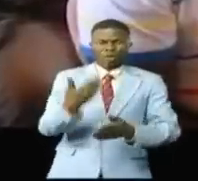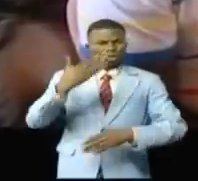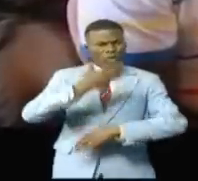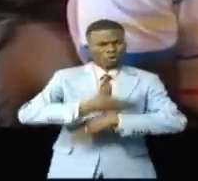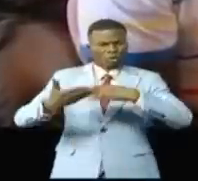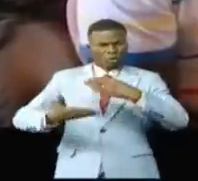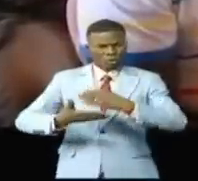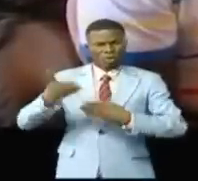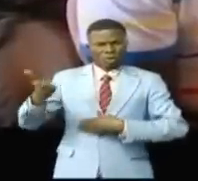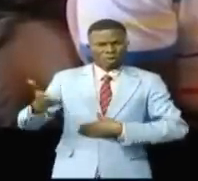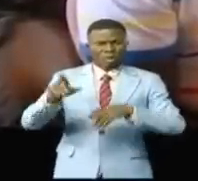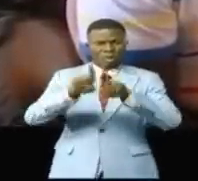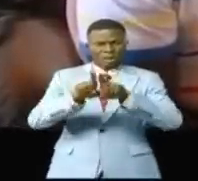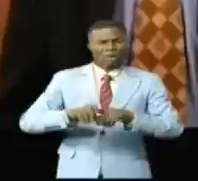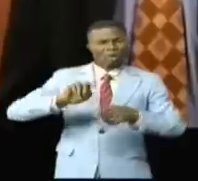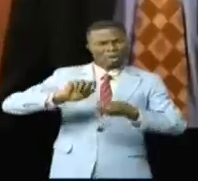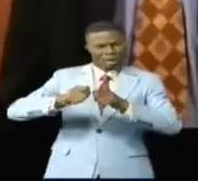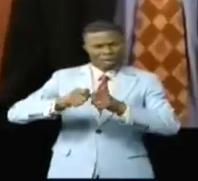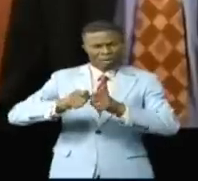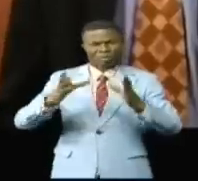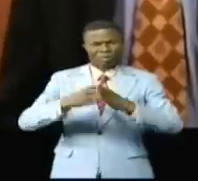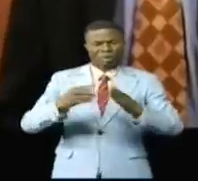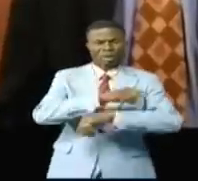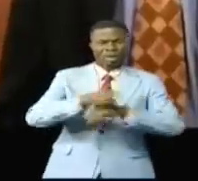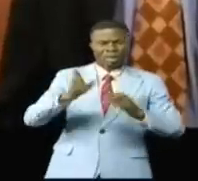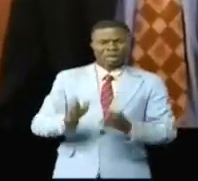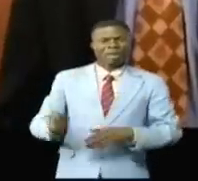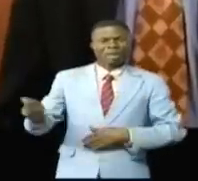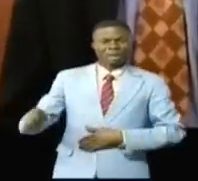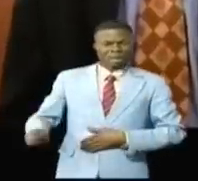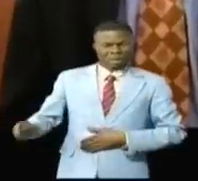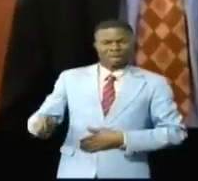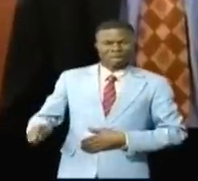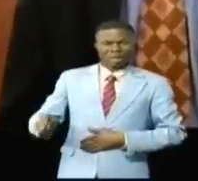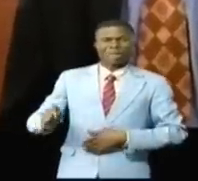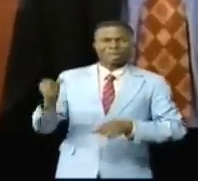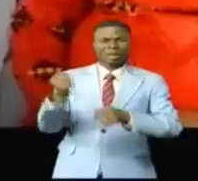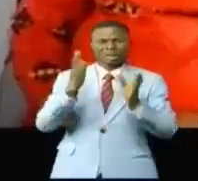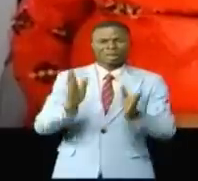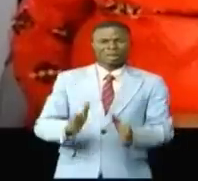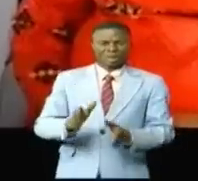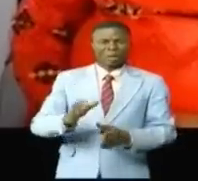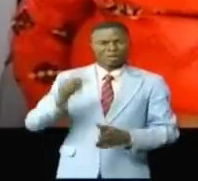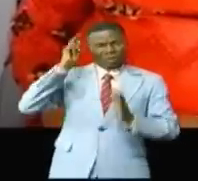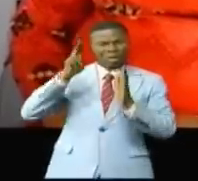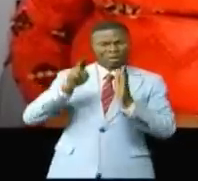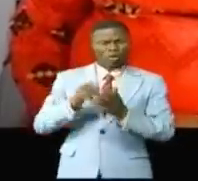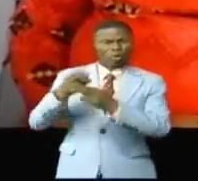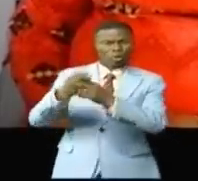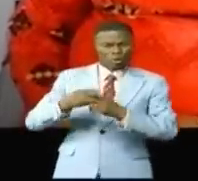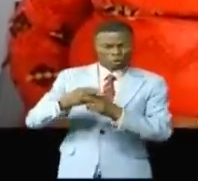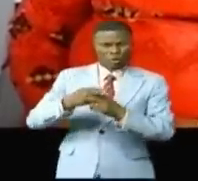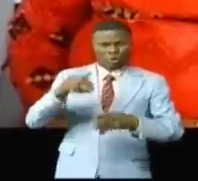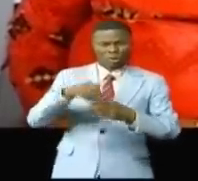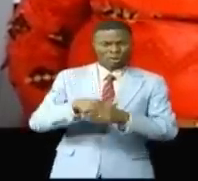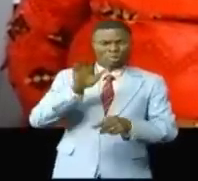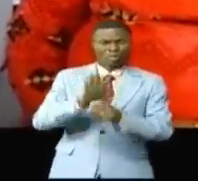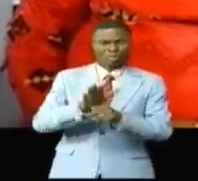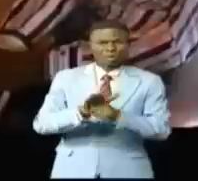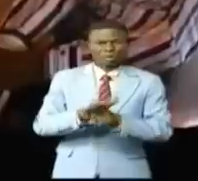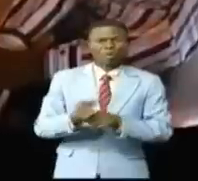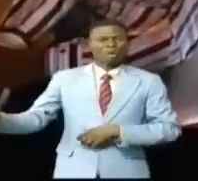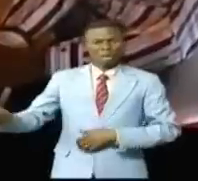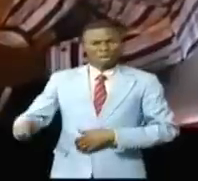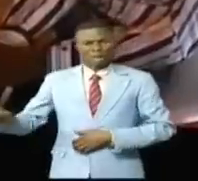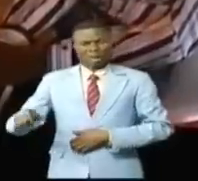à construire et réhabiliter avec les administrateurs de territoires et les agences gouvernementales, de surveillance au niveau des différents